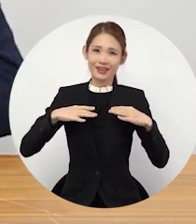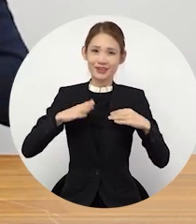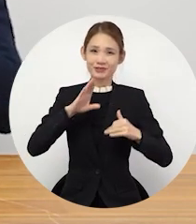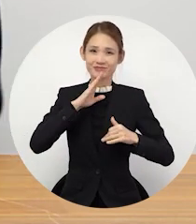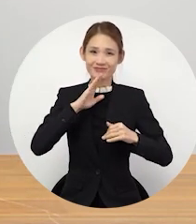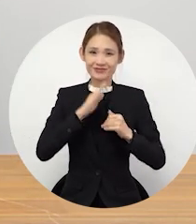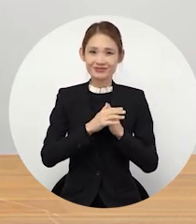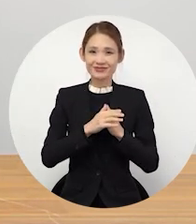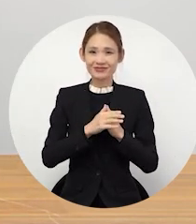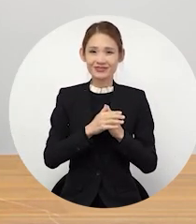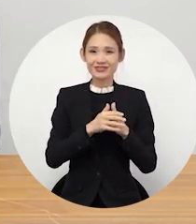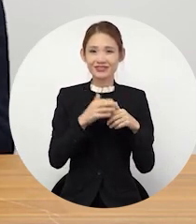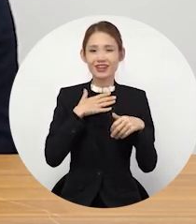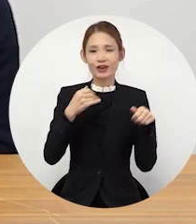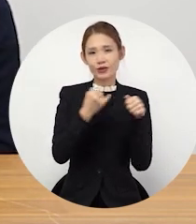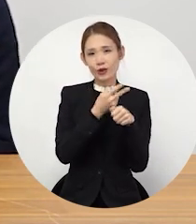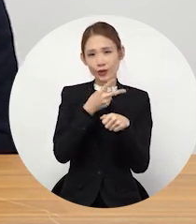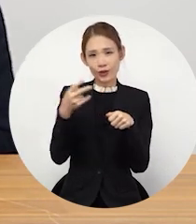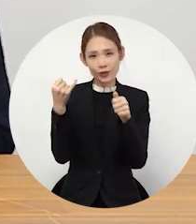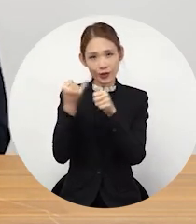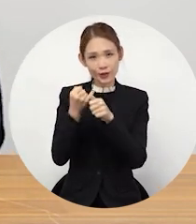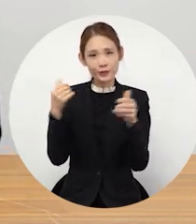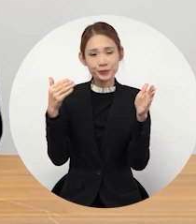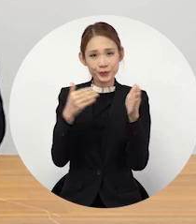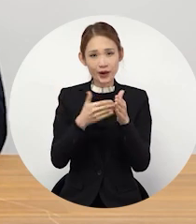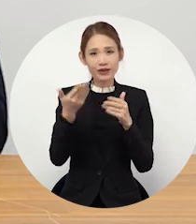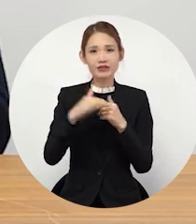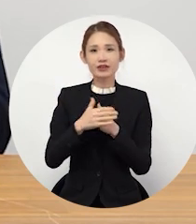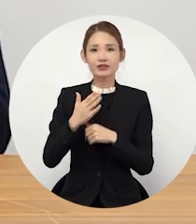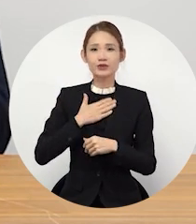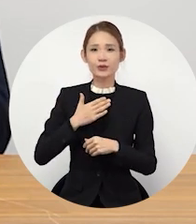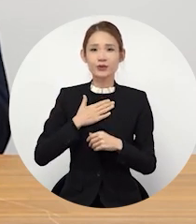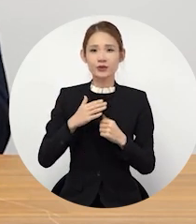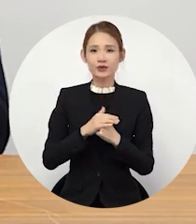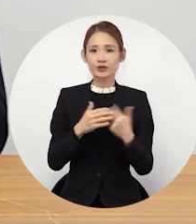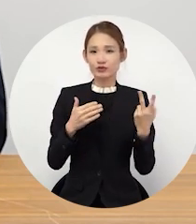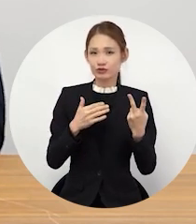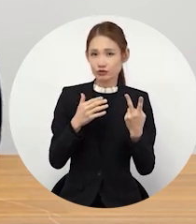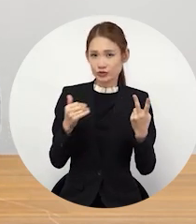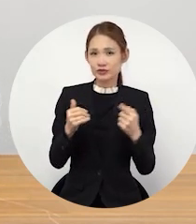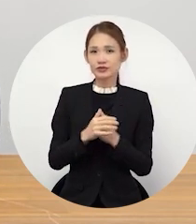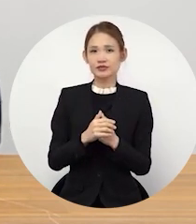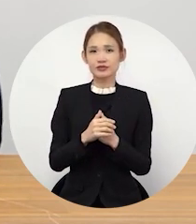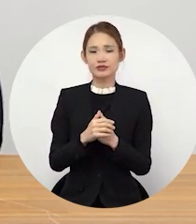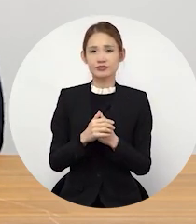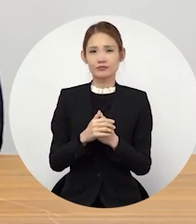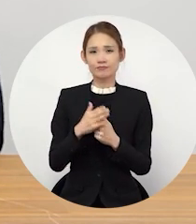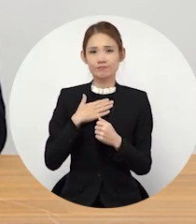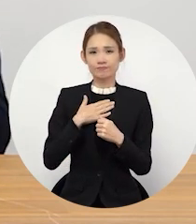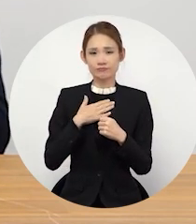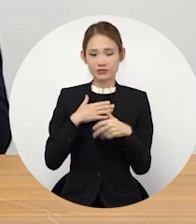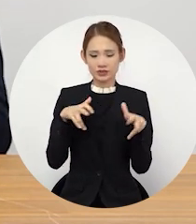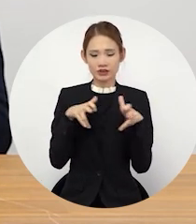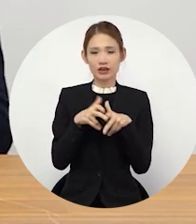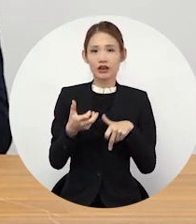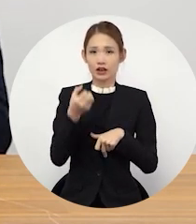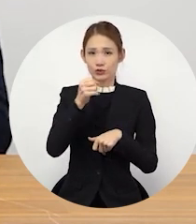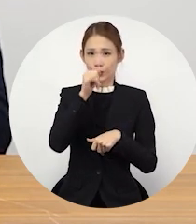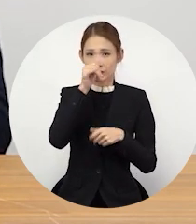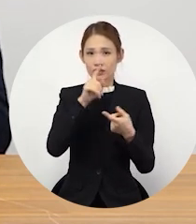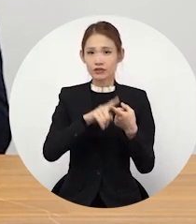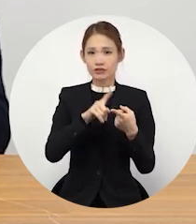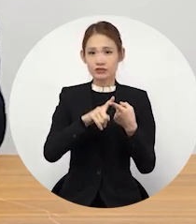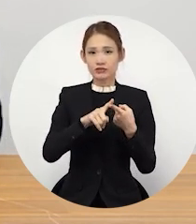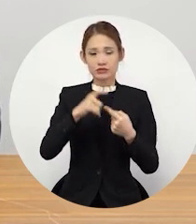자랑이에요? 제가 연애 끝에 결혼을 했거든요. 네. 근데 저희는 저희의 일상에 있어서 제 장애라는